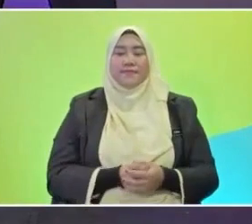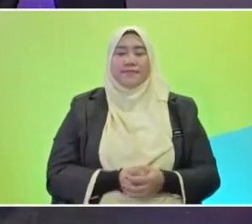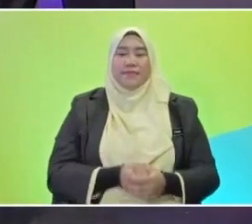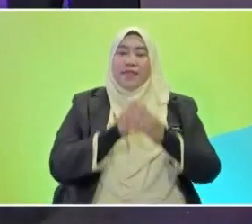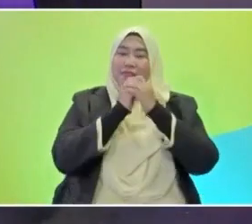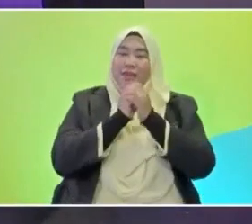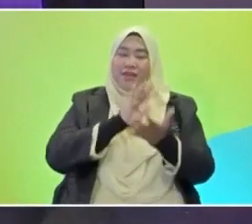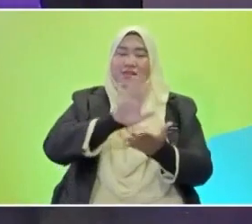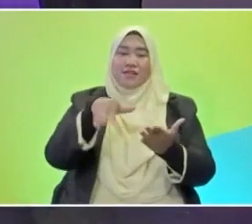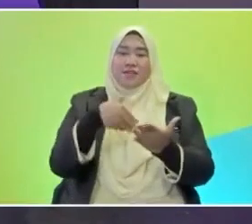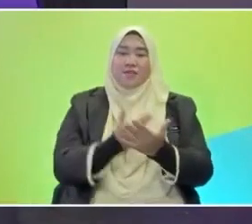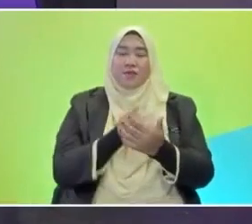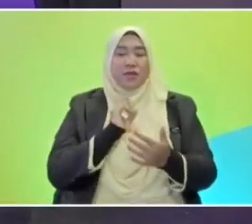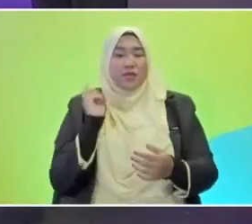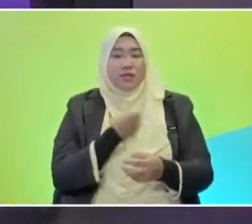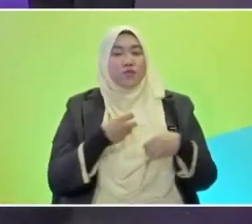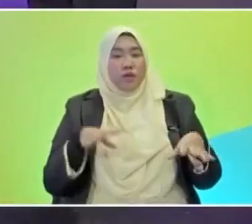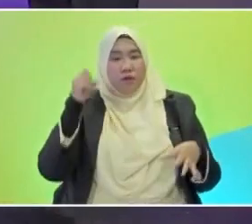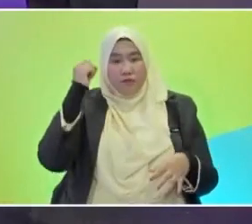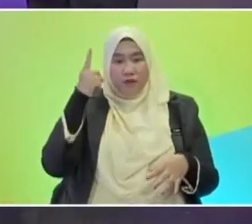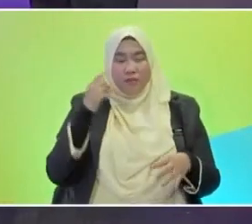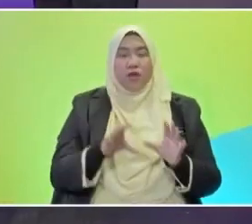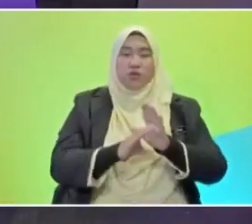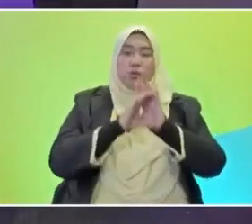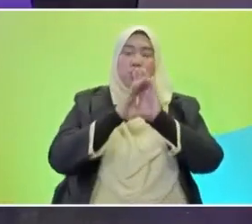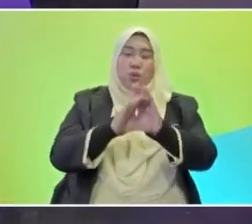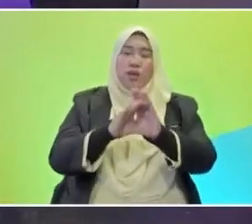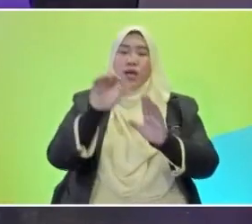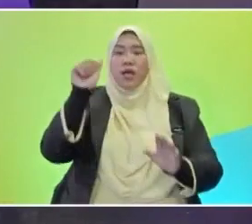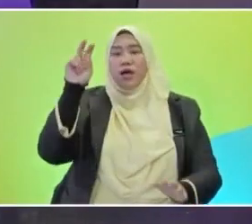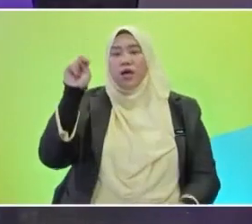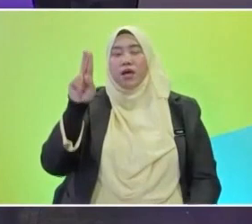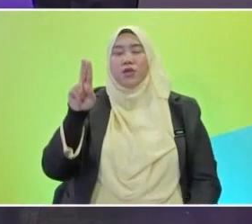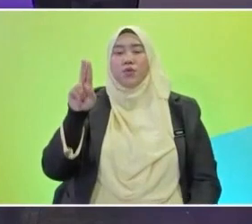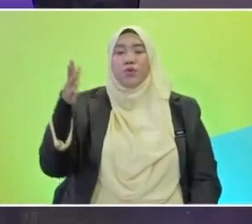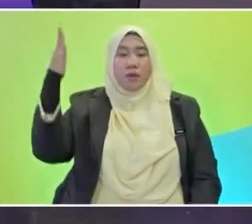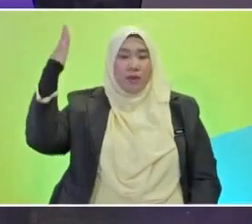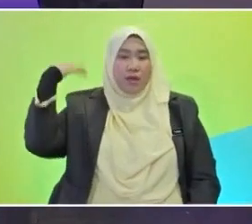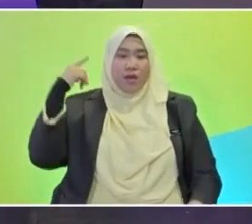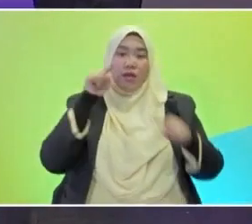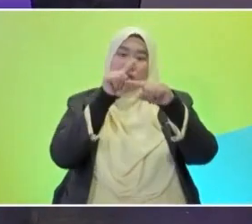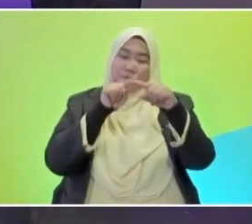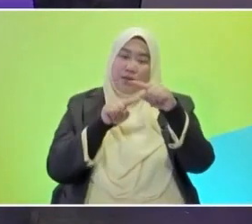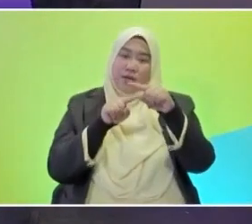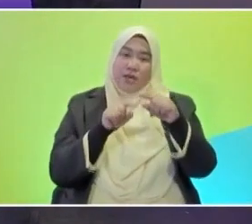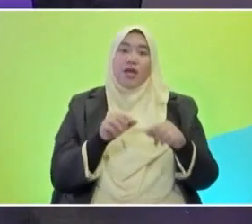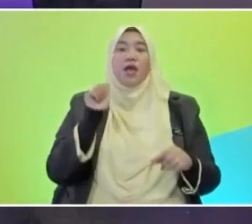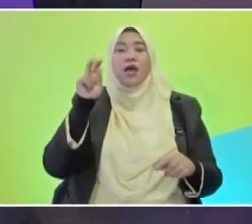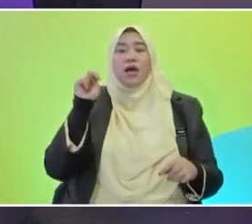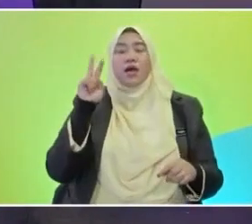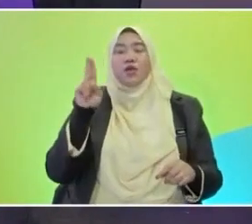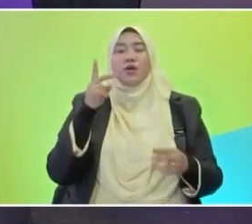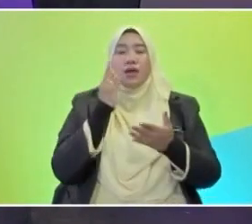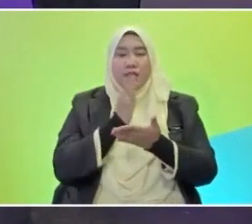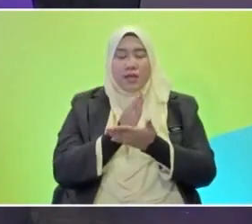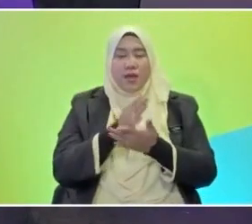semua baik kita harus menanya Oke kalau contohnya kalau anu udah dekat belakang sekali kita gunakan bahagia anu dekat Tengah pun bahagia tapi